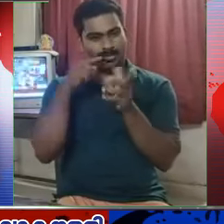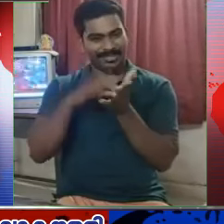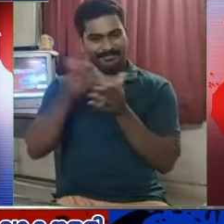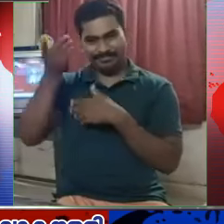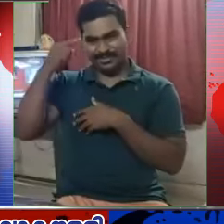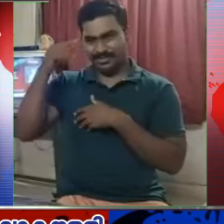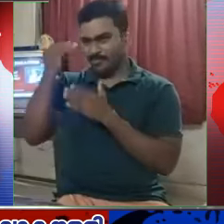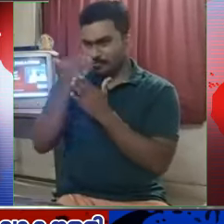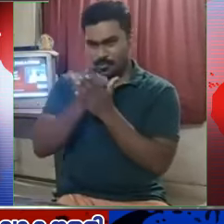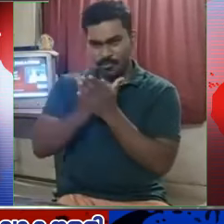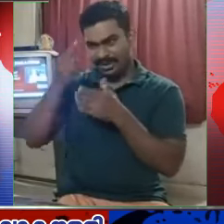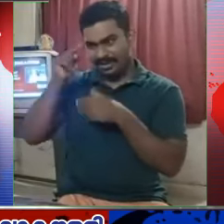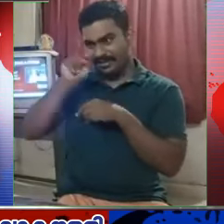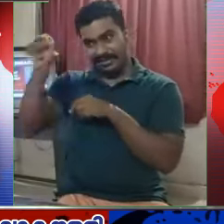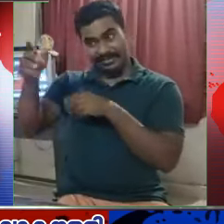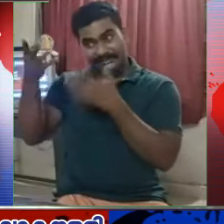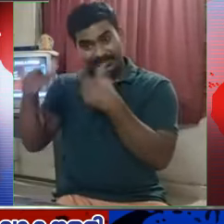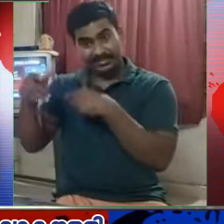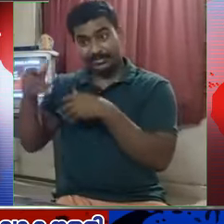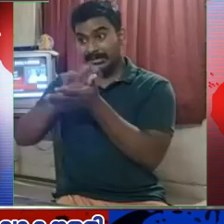അതിനാവശ്യമായ മുന്നൊരുക്കങ്ങൾ നടത്താം.